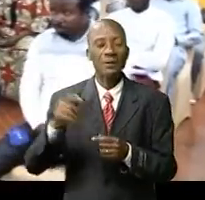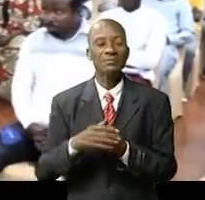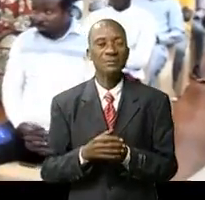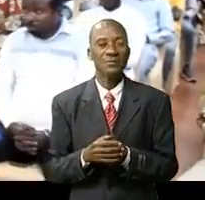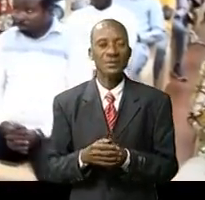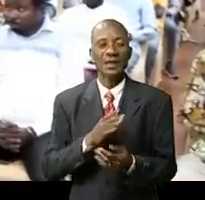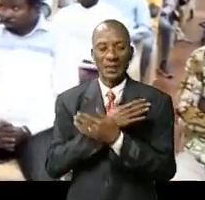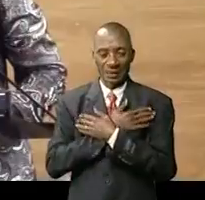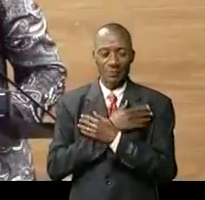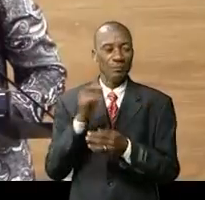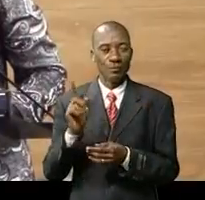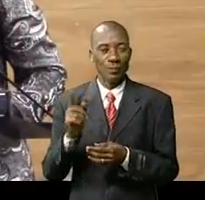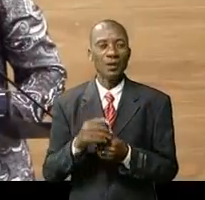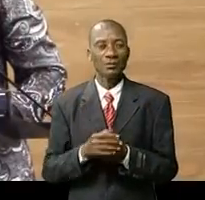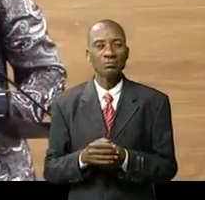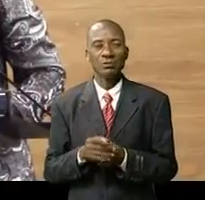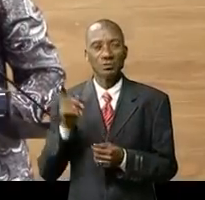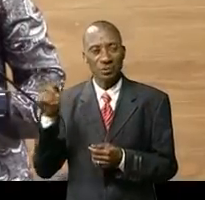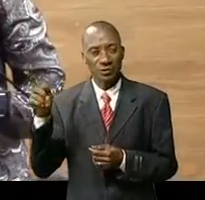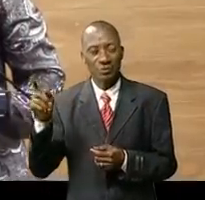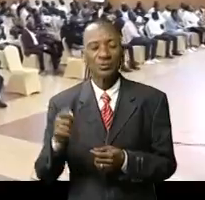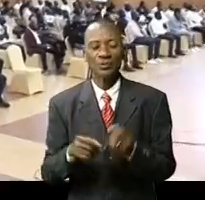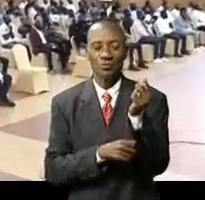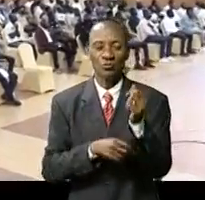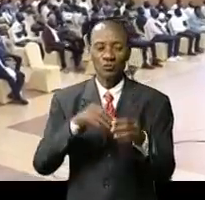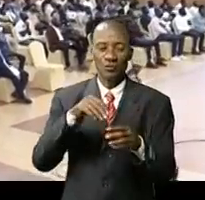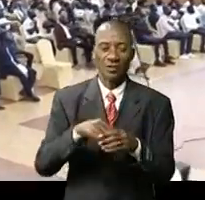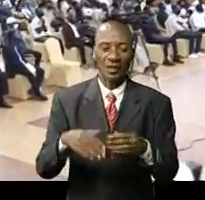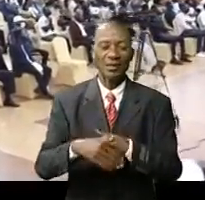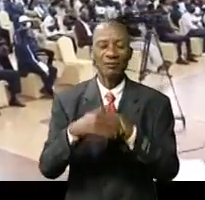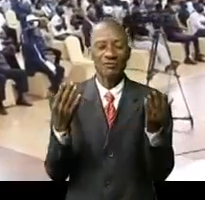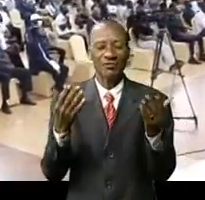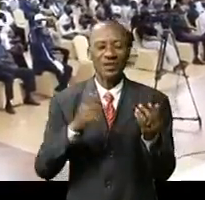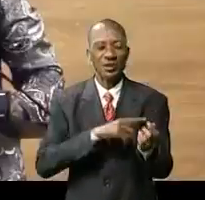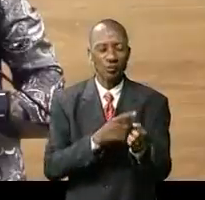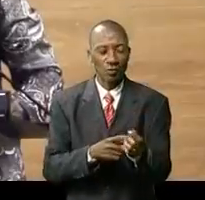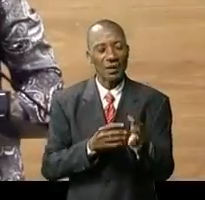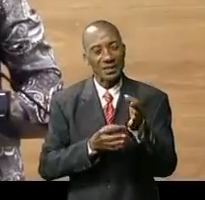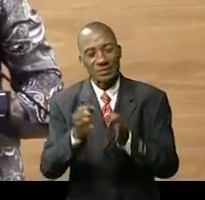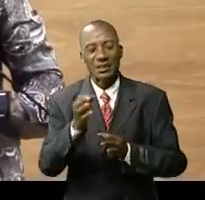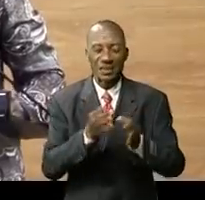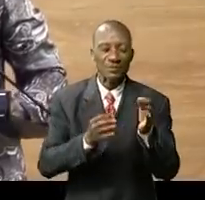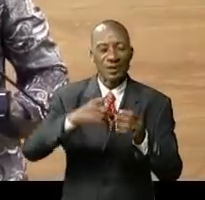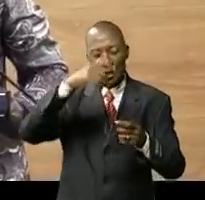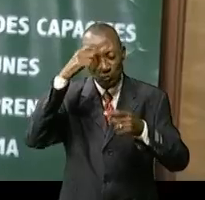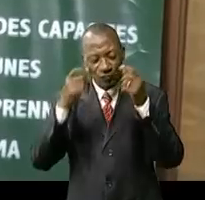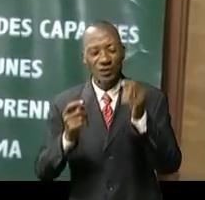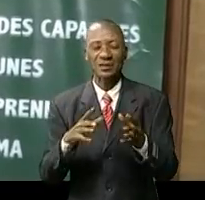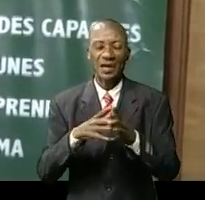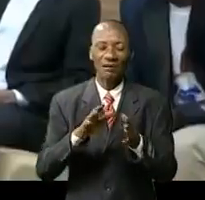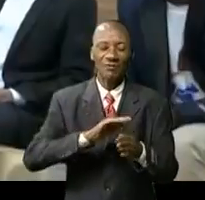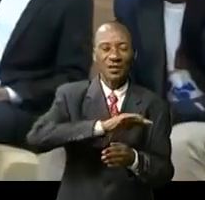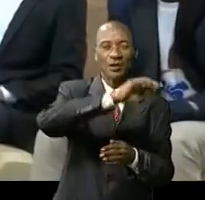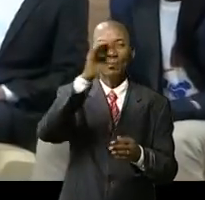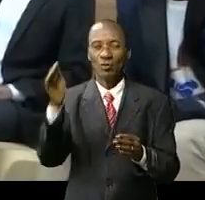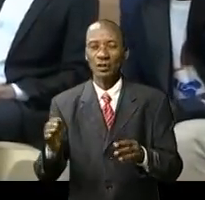et multiples souffrances qu'ont enduré les habitants de Goma, souffrances causées par l'éruption volcanique de Niragongo. Aujourd'hui,